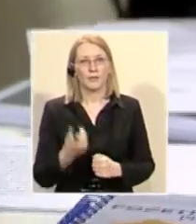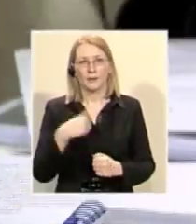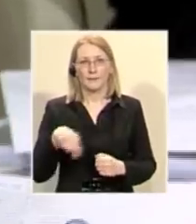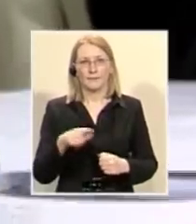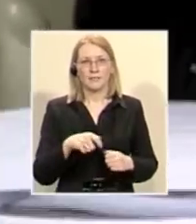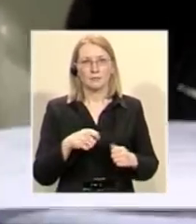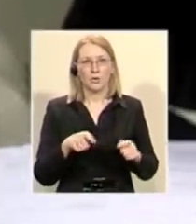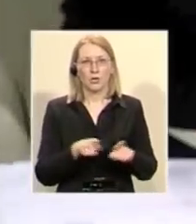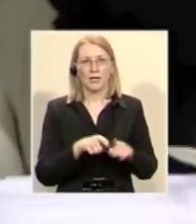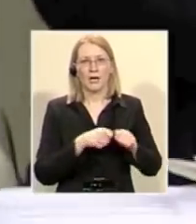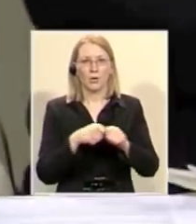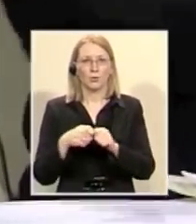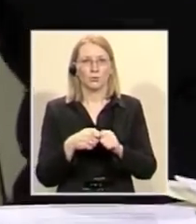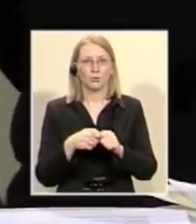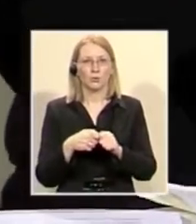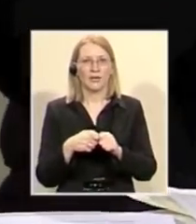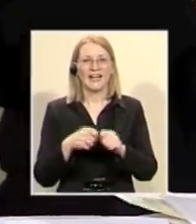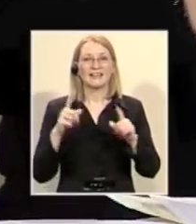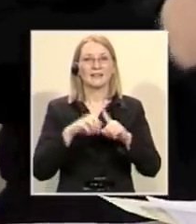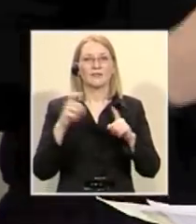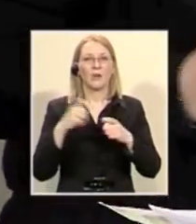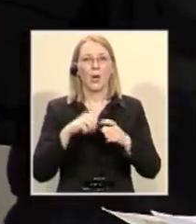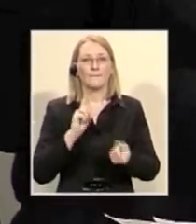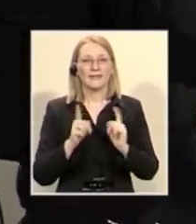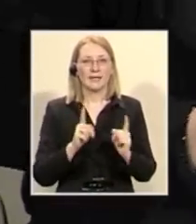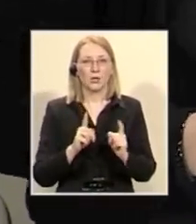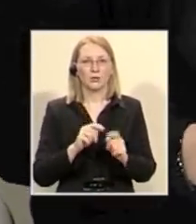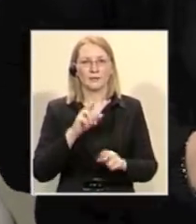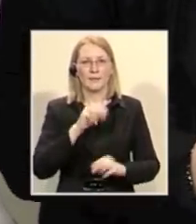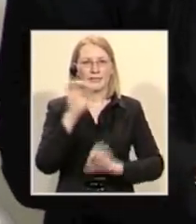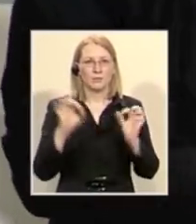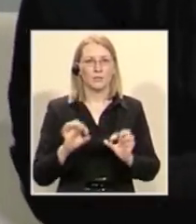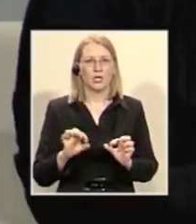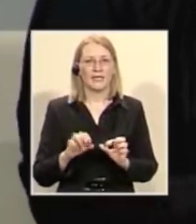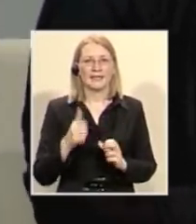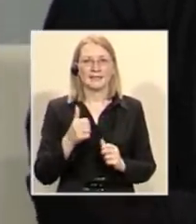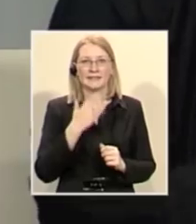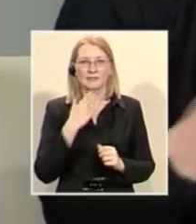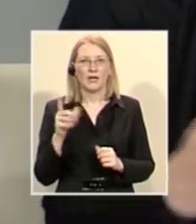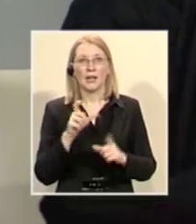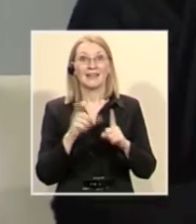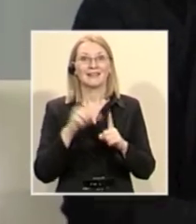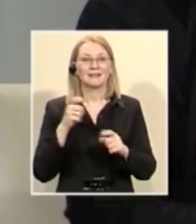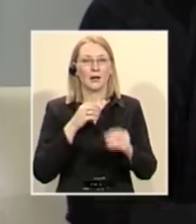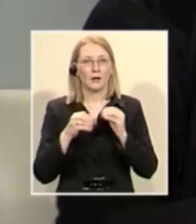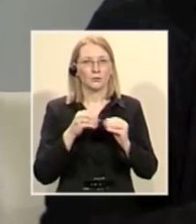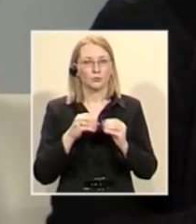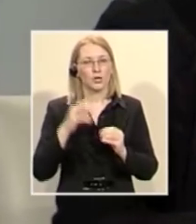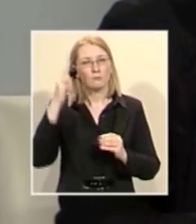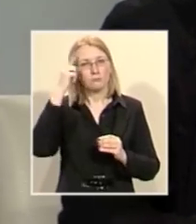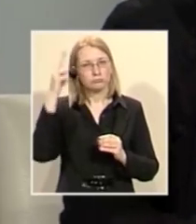udruga Tiflo pedagoga smo imali, bilo je, projekt smo jedan napisali, zahvaljujući Lidlu koji je prepoznao